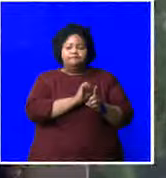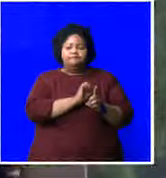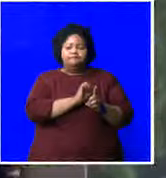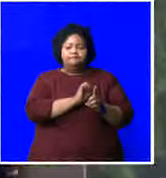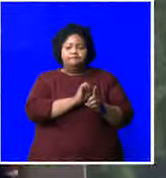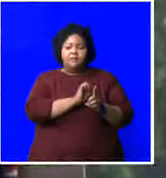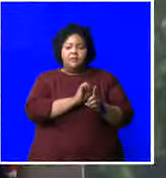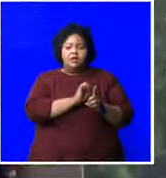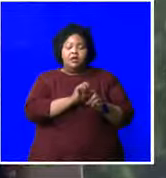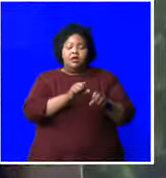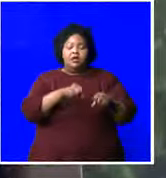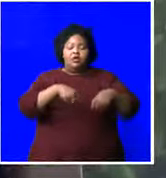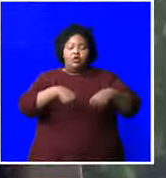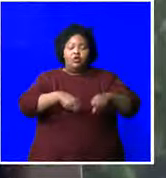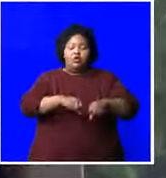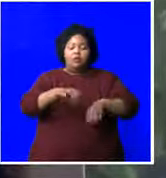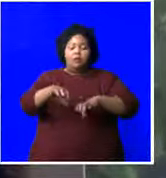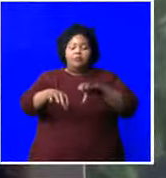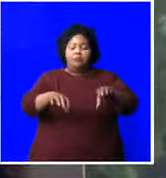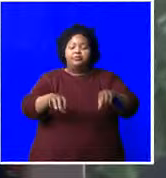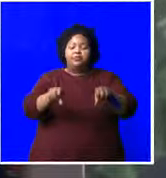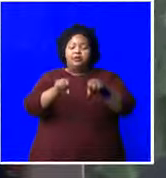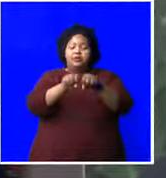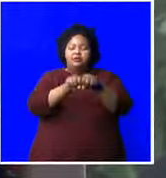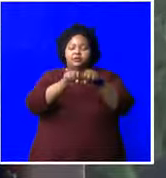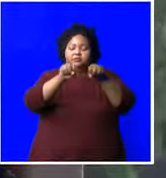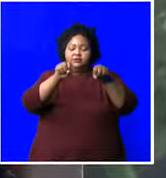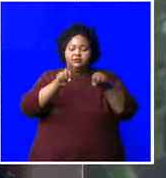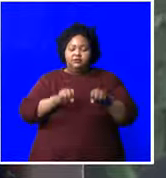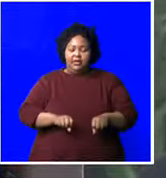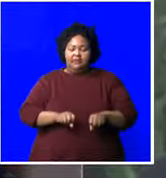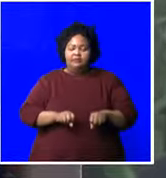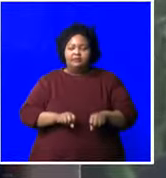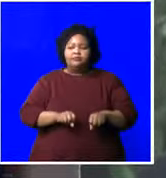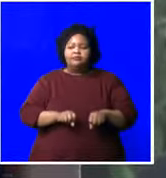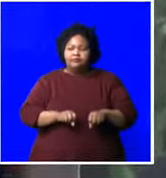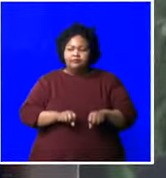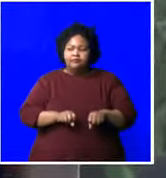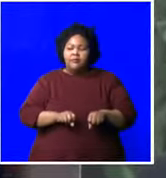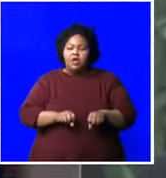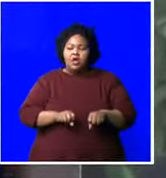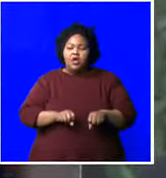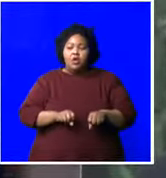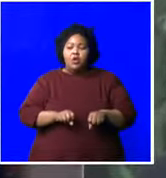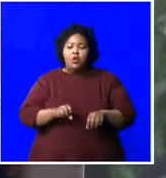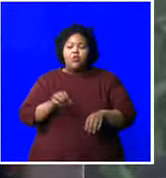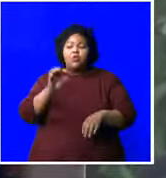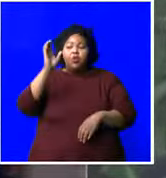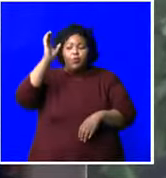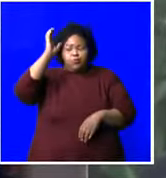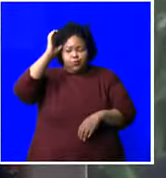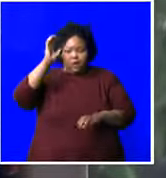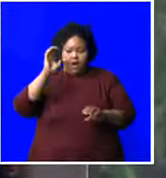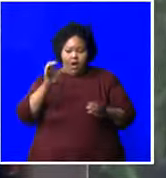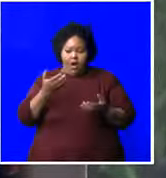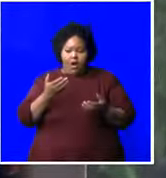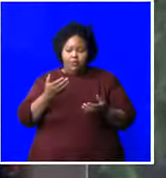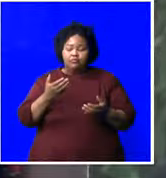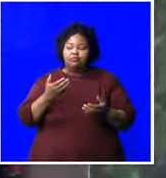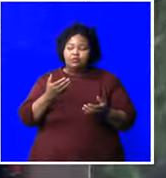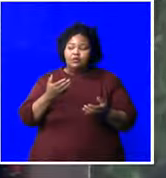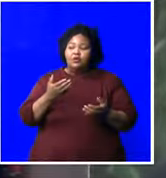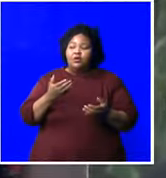yetfu yetinkundla angisho ke ngosi ukuthi shaka lokushiwo ngusikhumbuzo noma ngilomunye